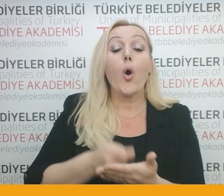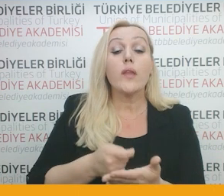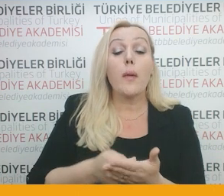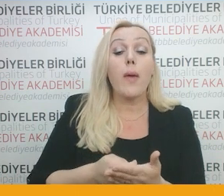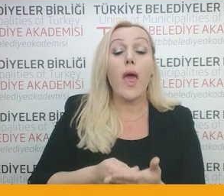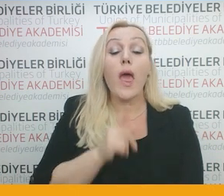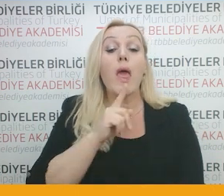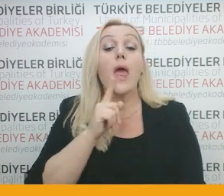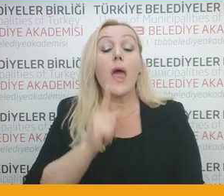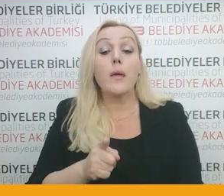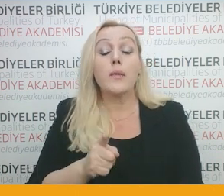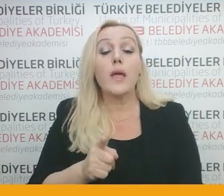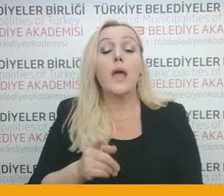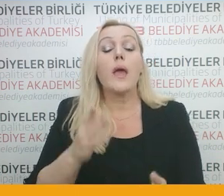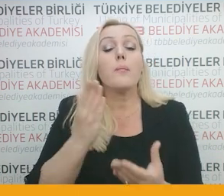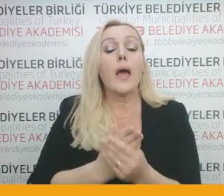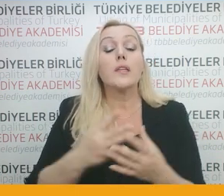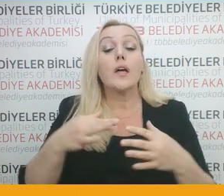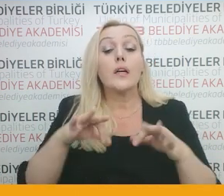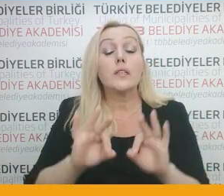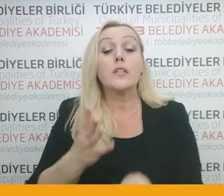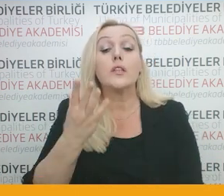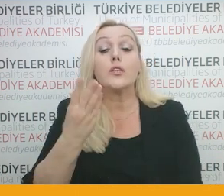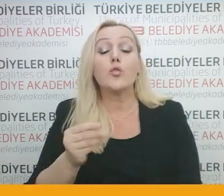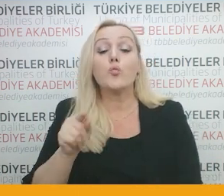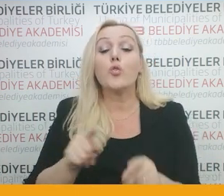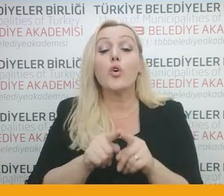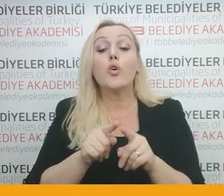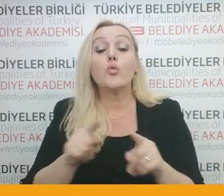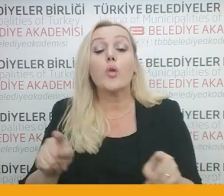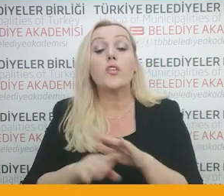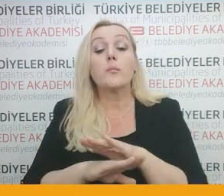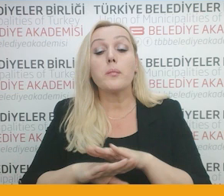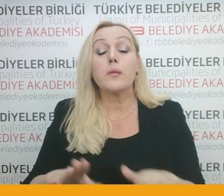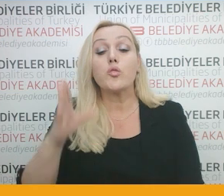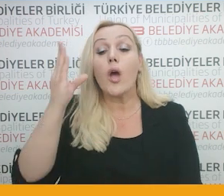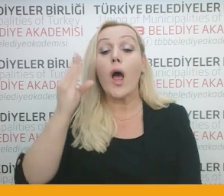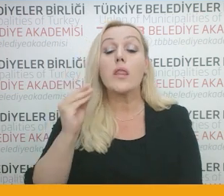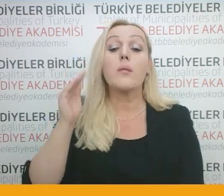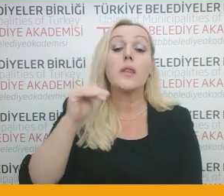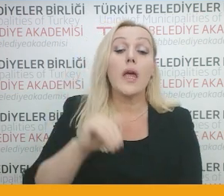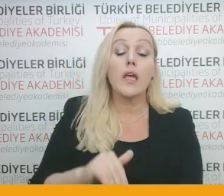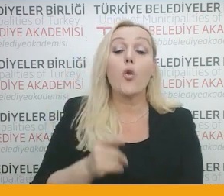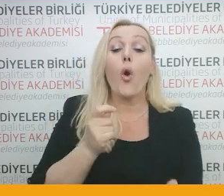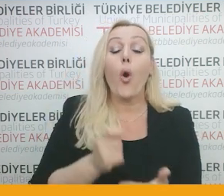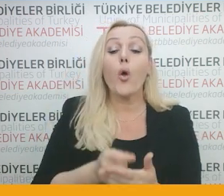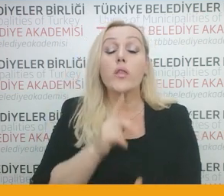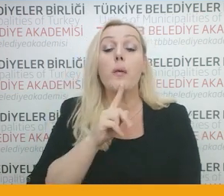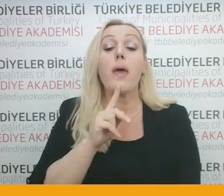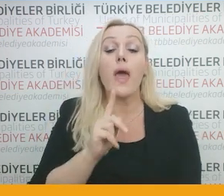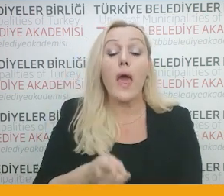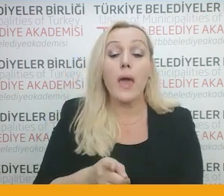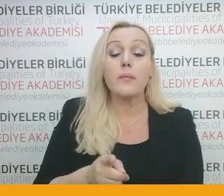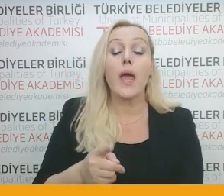belgesini de düzenledikten sonra bu süreç tamamlanmış anlamına geliyor. Ödeme emri belgesinin böyle